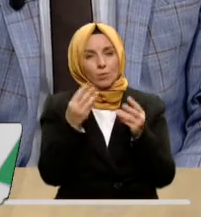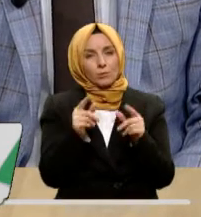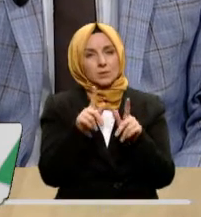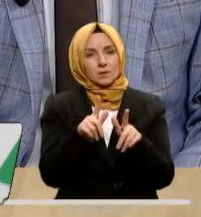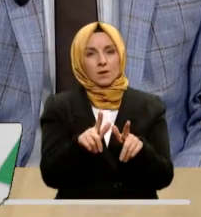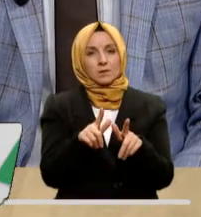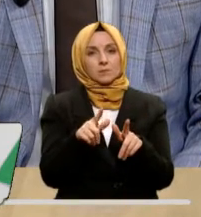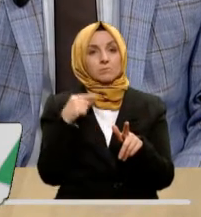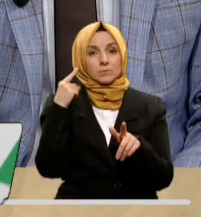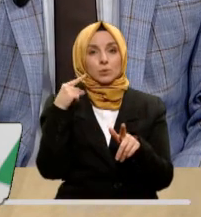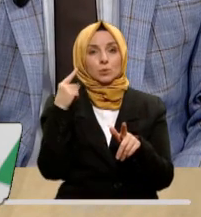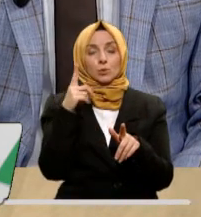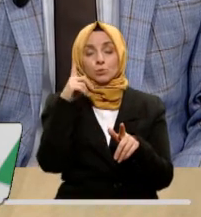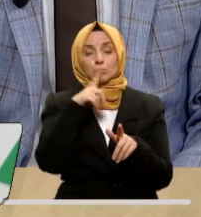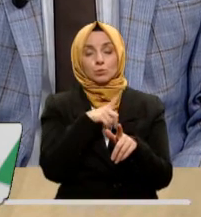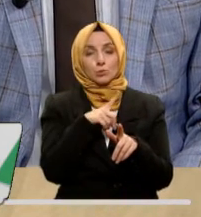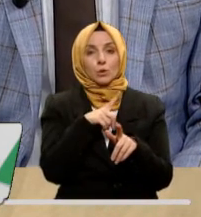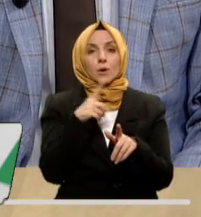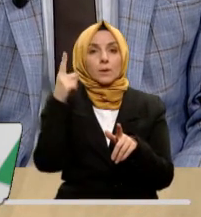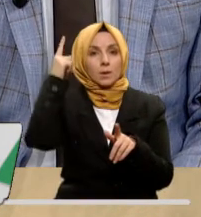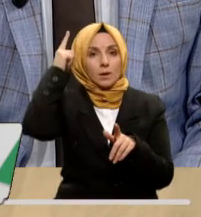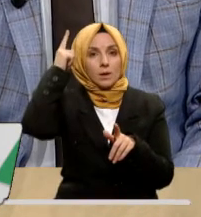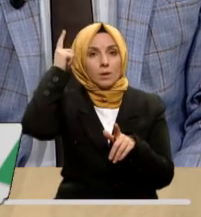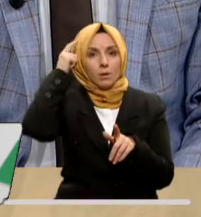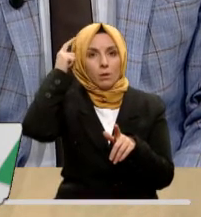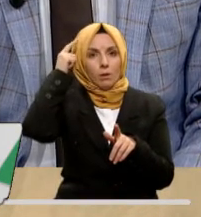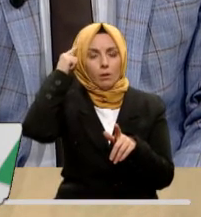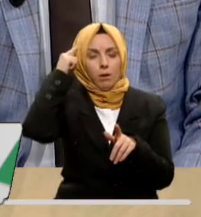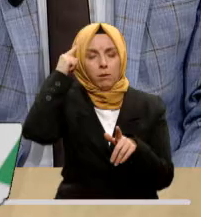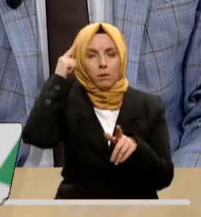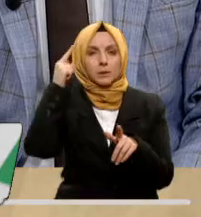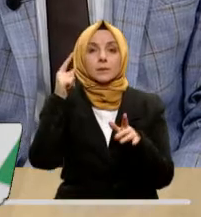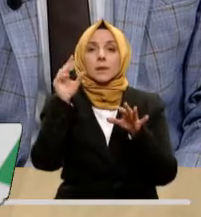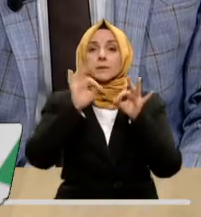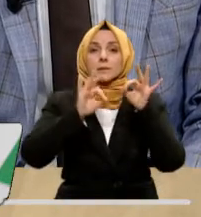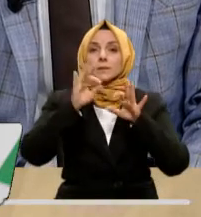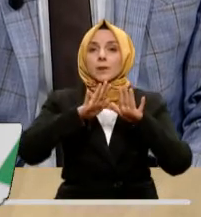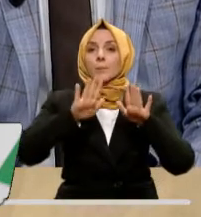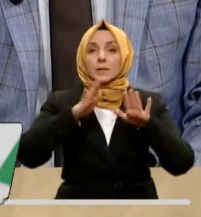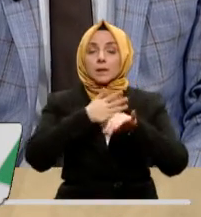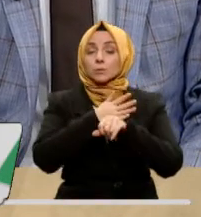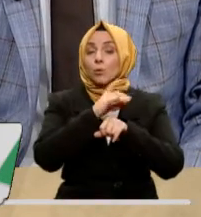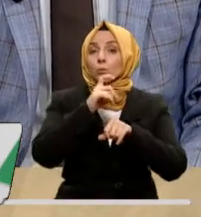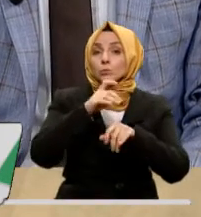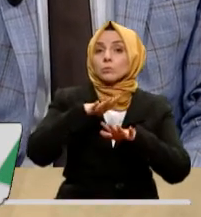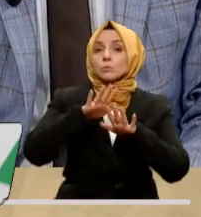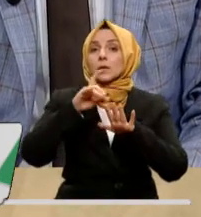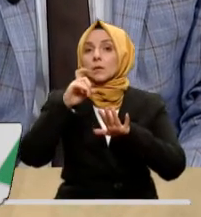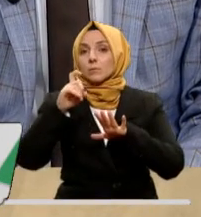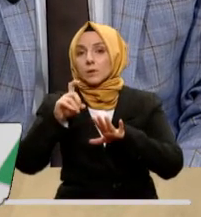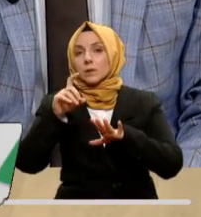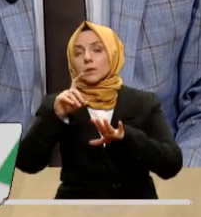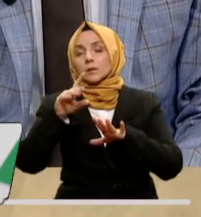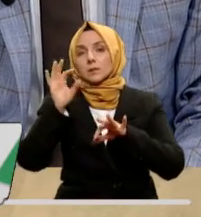çok güzel çünkü bilgiler analiz edilmeden doğruluğu oy kullanmadan çok ciddi